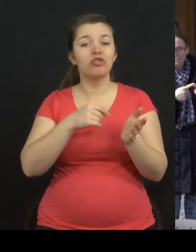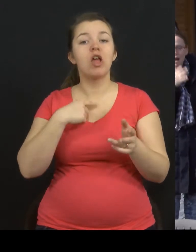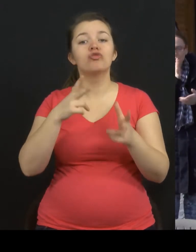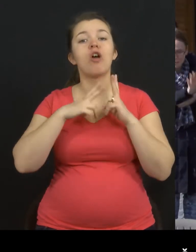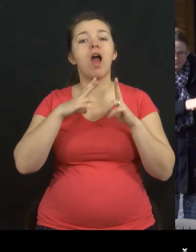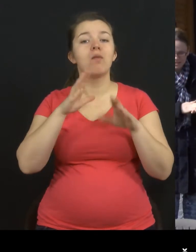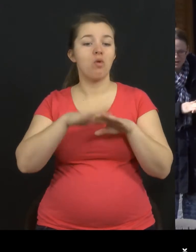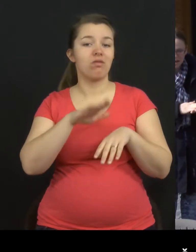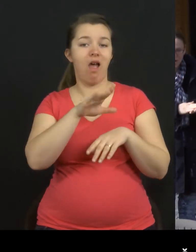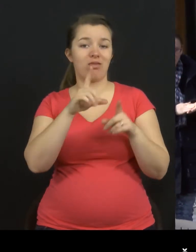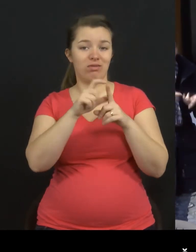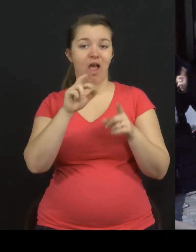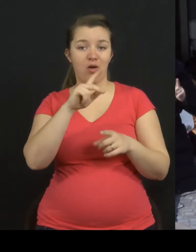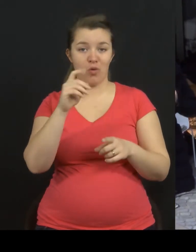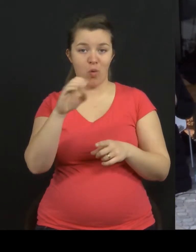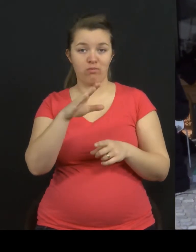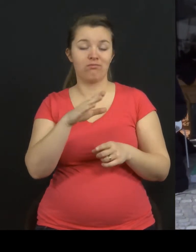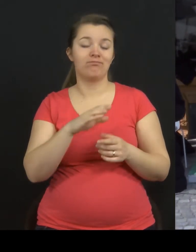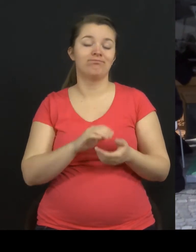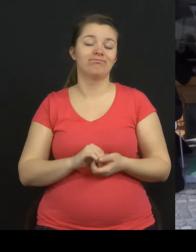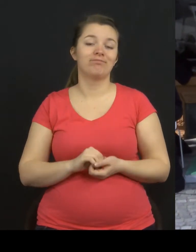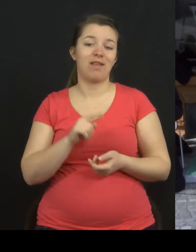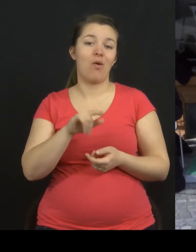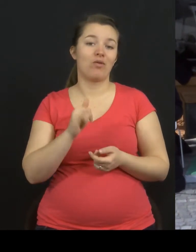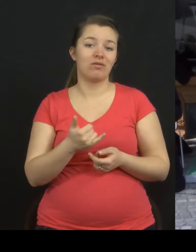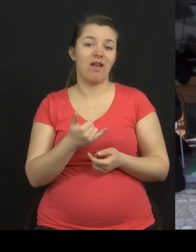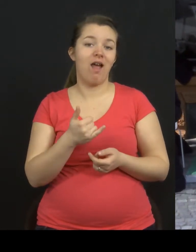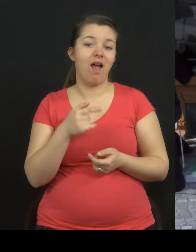začelo, čakamo na Darka,